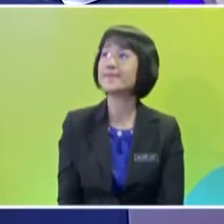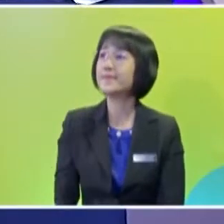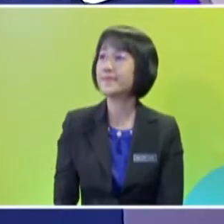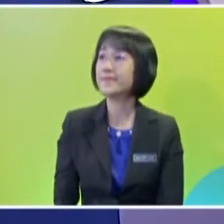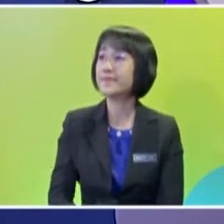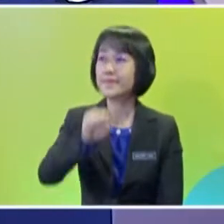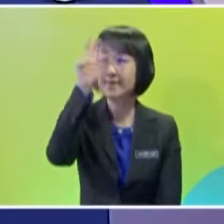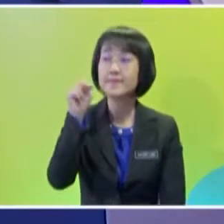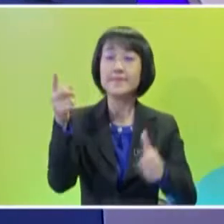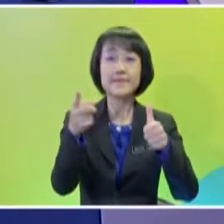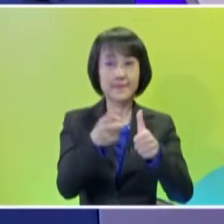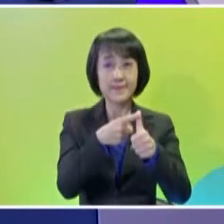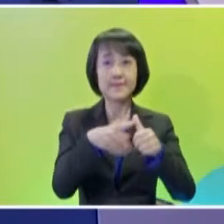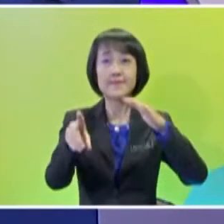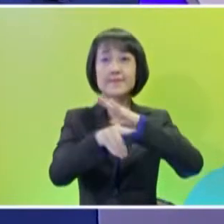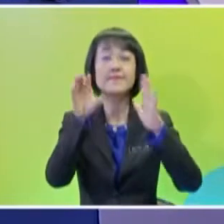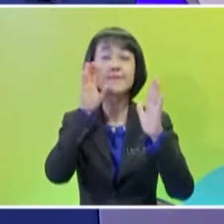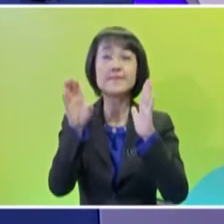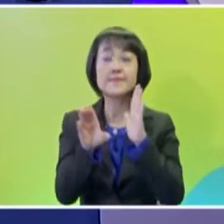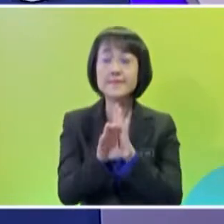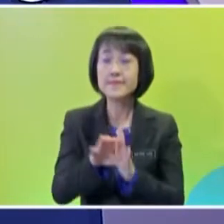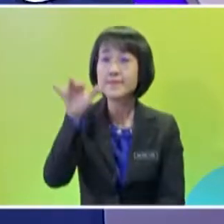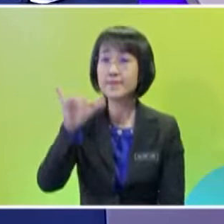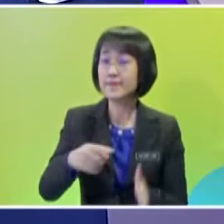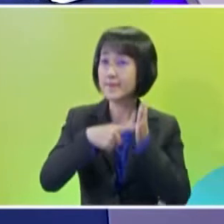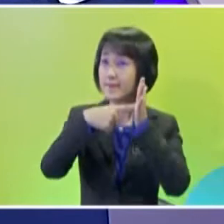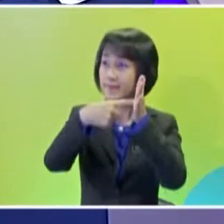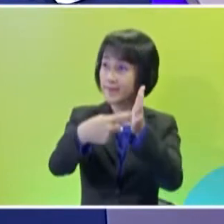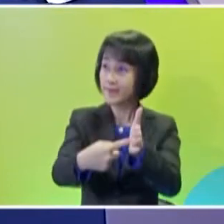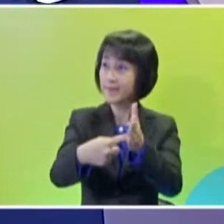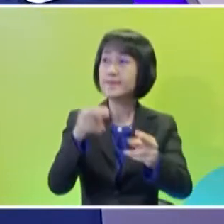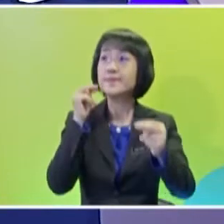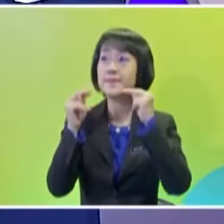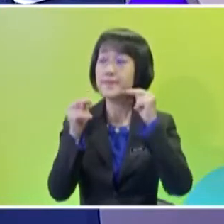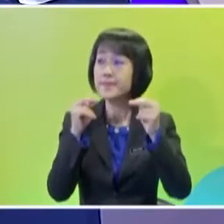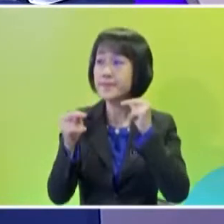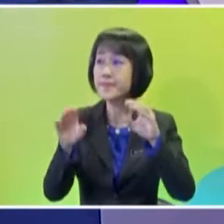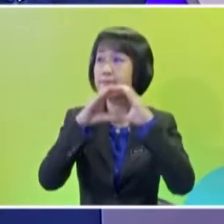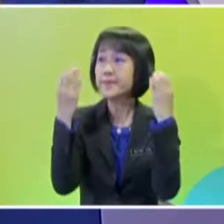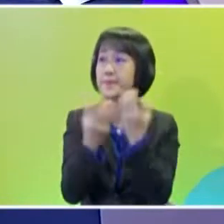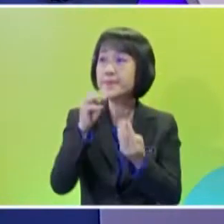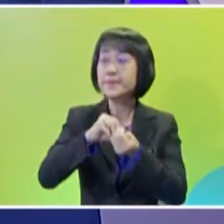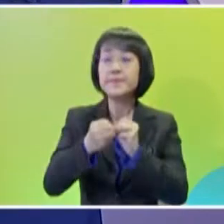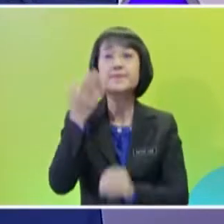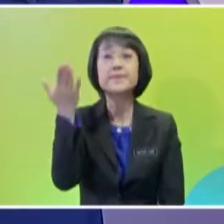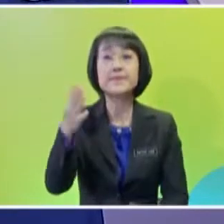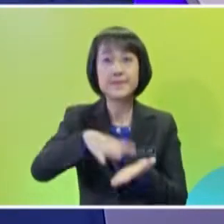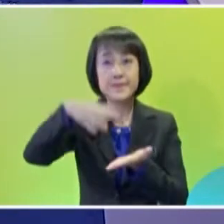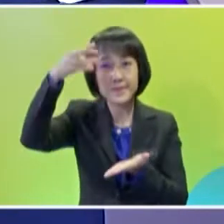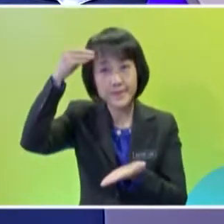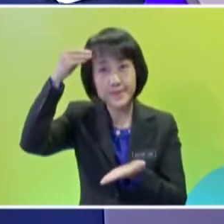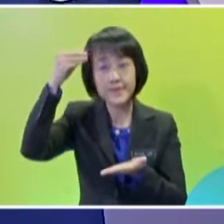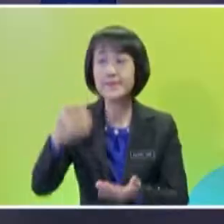Yang Pertama Berdasarkan gambar yang akan ditunjukkan nya tekan ketik review krisis yang telah kamu pelajari Oke